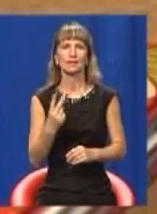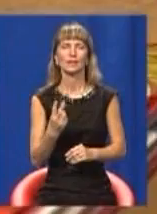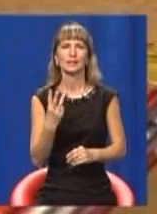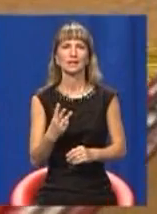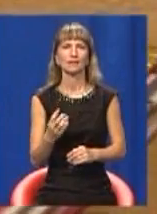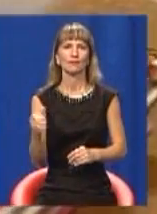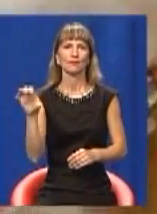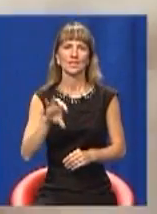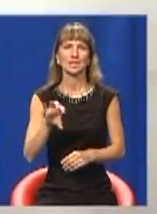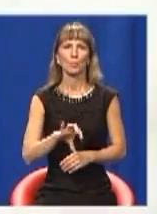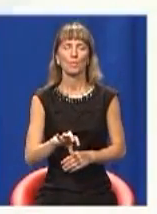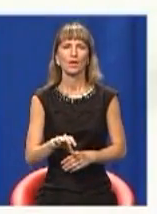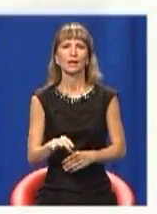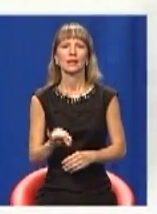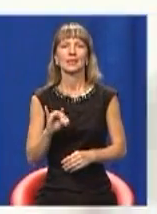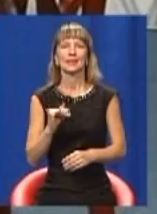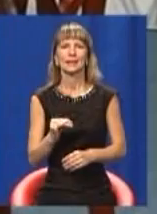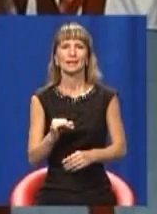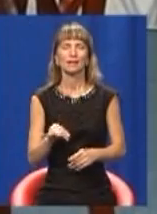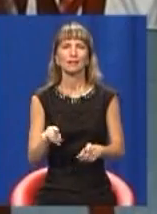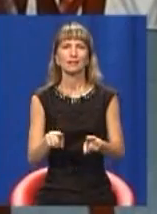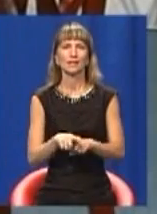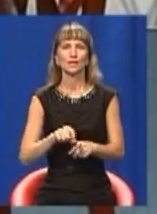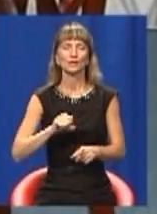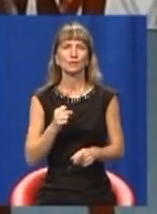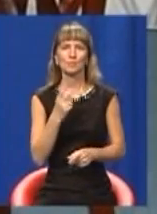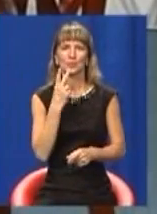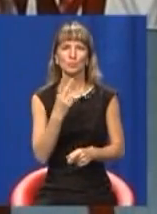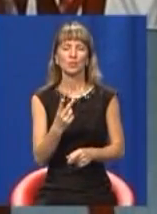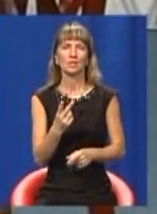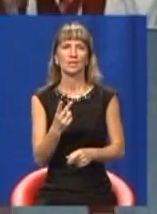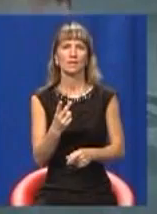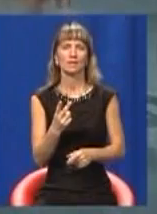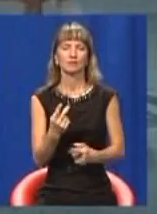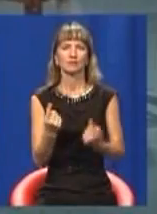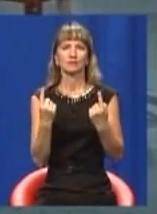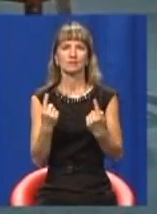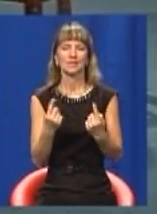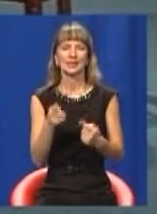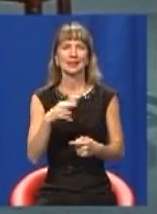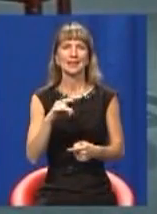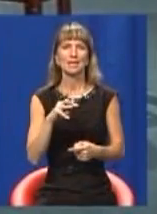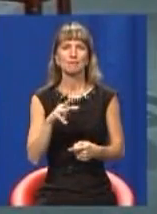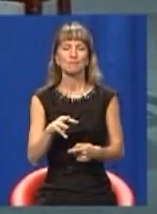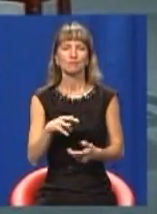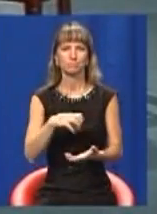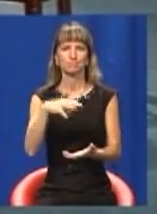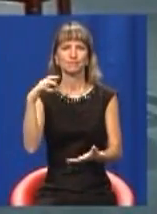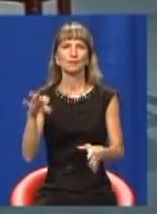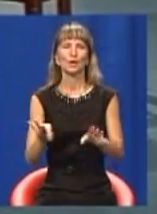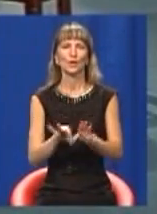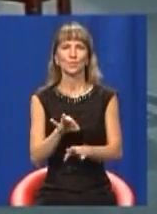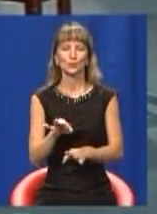три, высыпай. Итак, друзья, посмотрите, мега-дымовуха